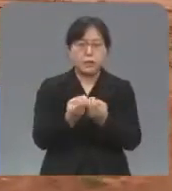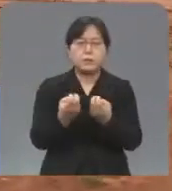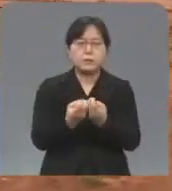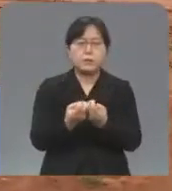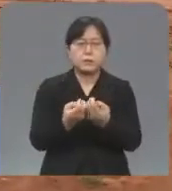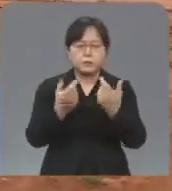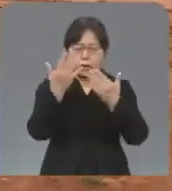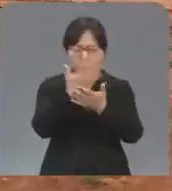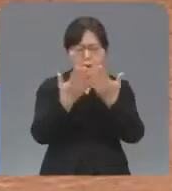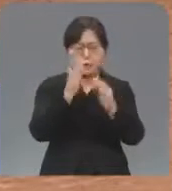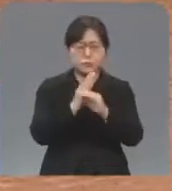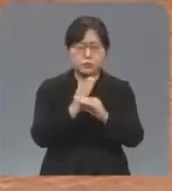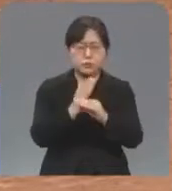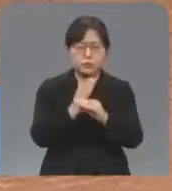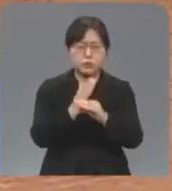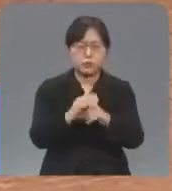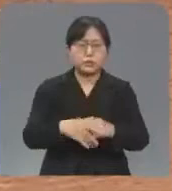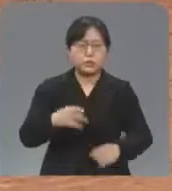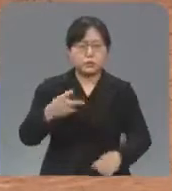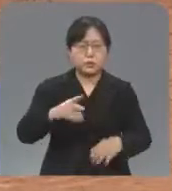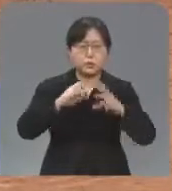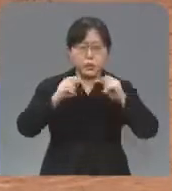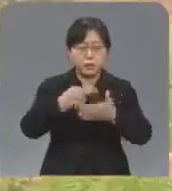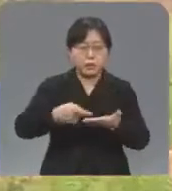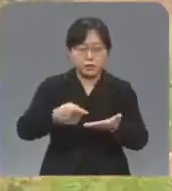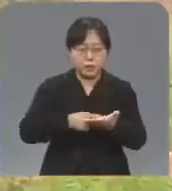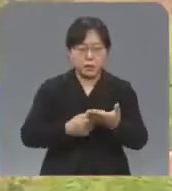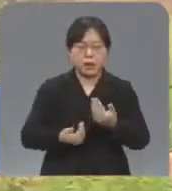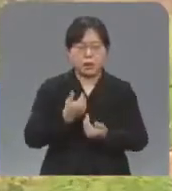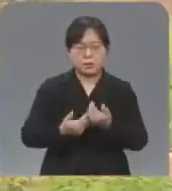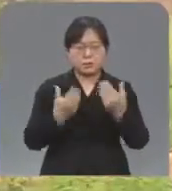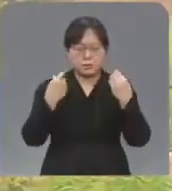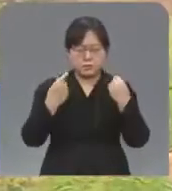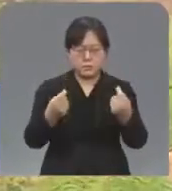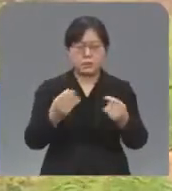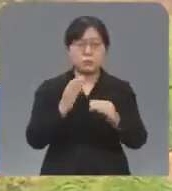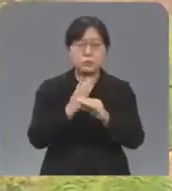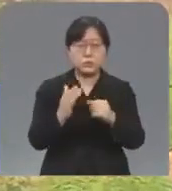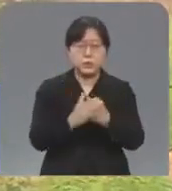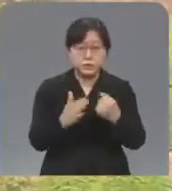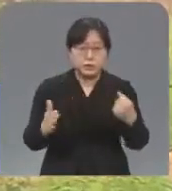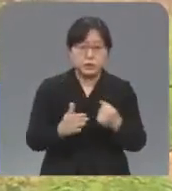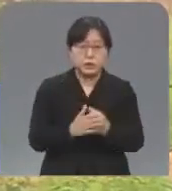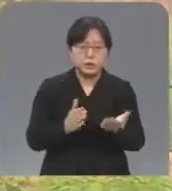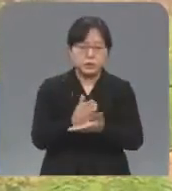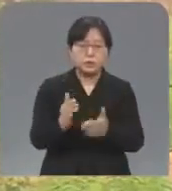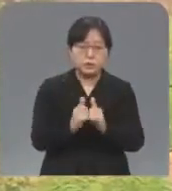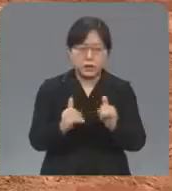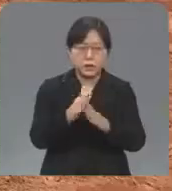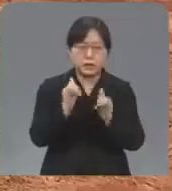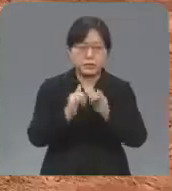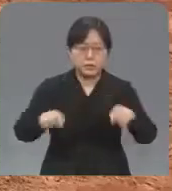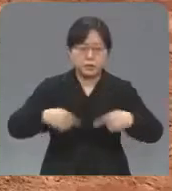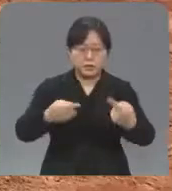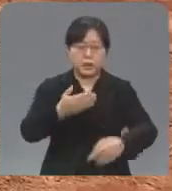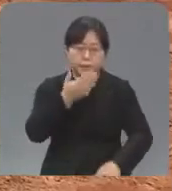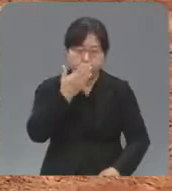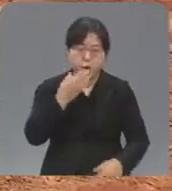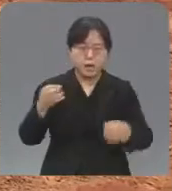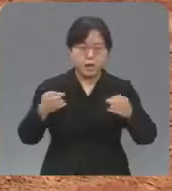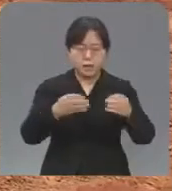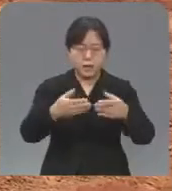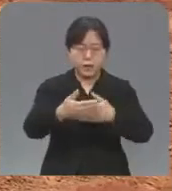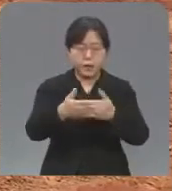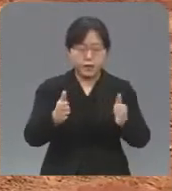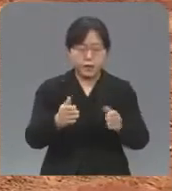밝혔습니다. 참여자치21은 또 토지 보상을 둘러싼 갈등이 여전히 지속되고 있는 만큼 전문가와 시민들이 참여할 수 있는 대화